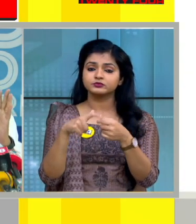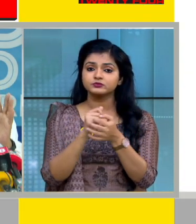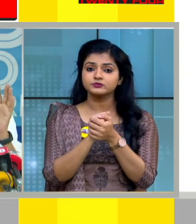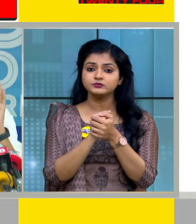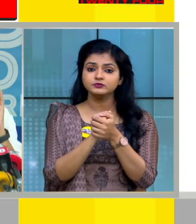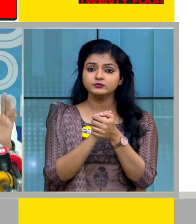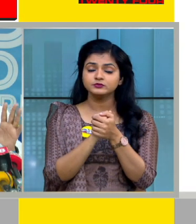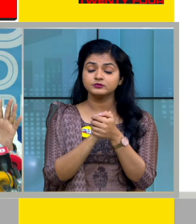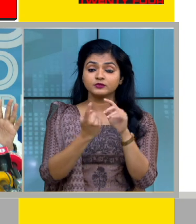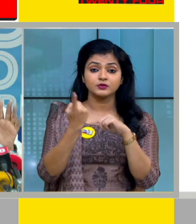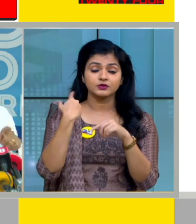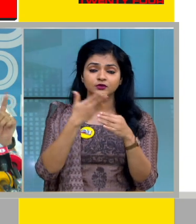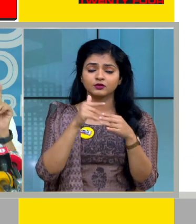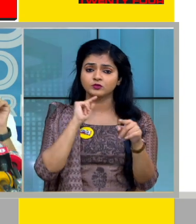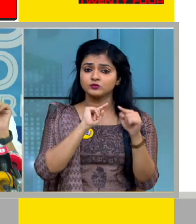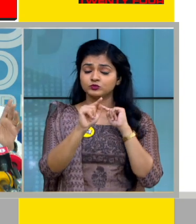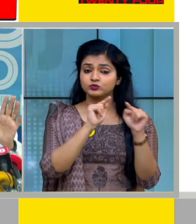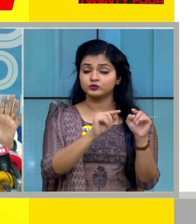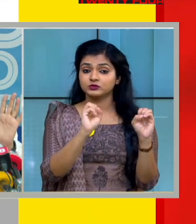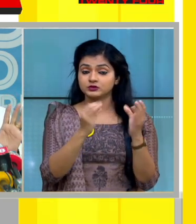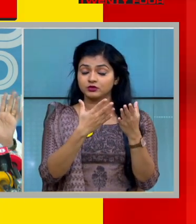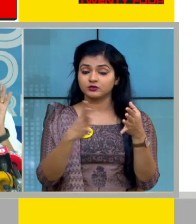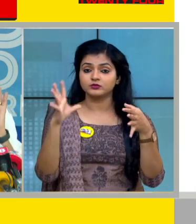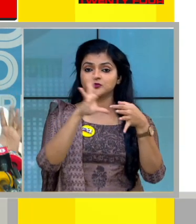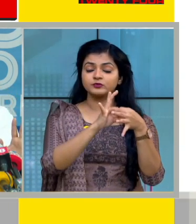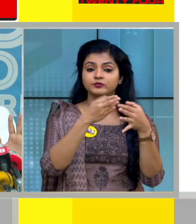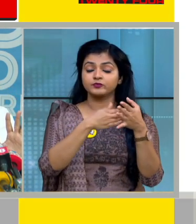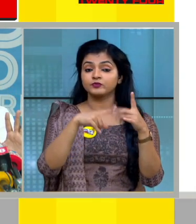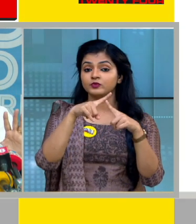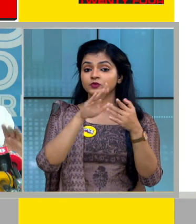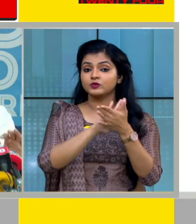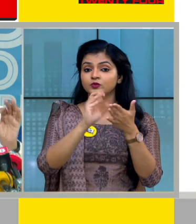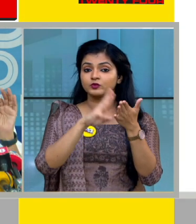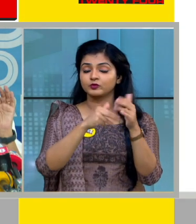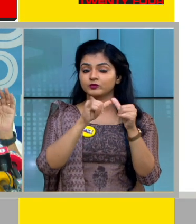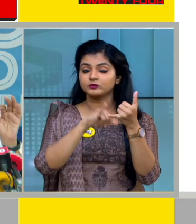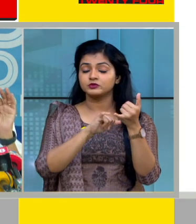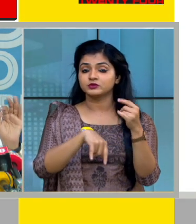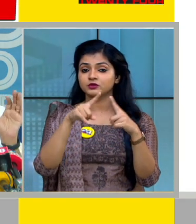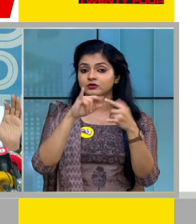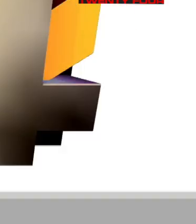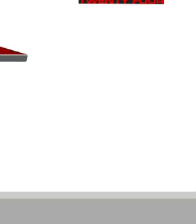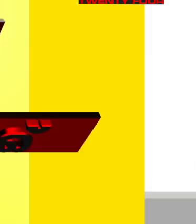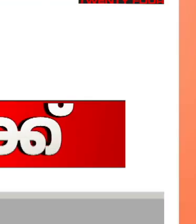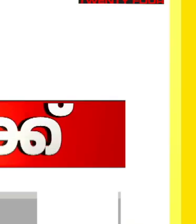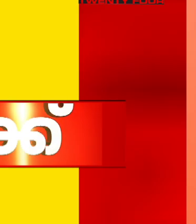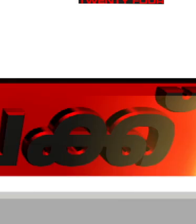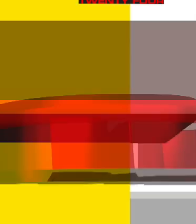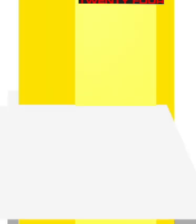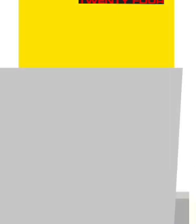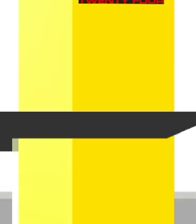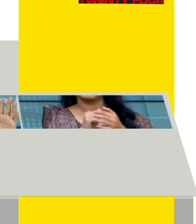ശ്യാം, ഇന്നലെ ഈ ആക്ഷേപം ഉന്നയിച്ചതിന് പിന്നാലെ തന്നെ തോമസ് ഐസക്കും കെ എൻ ബാലഗോപാലും ഒക്കെ പ്രതിരോധവുമായി ഇറങ്ങിയതാണ്. നിയമപോരാട്ടം